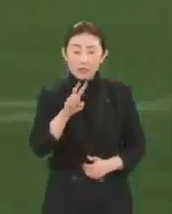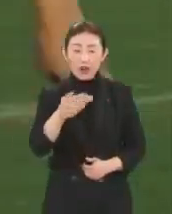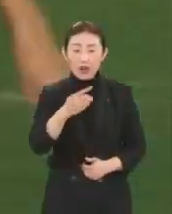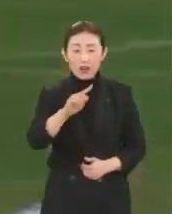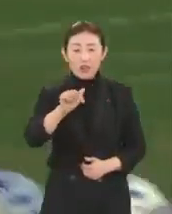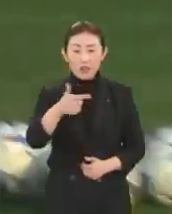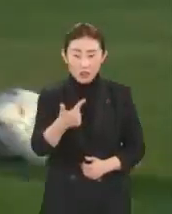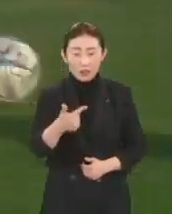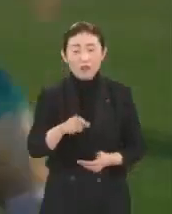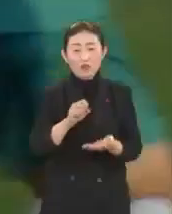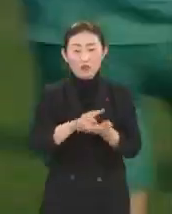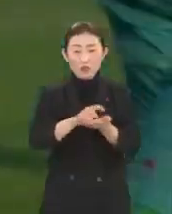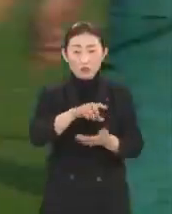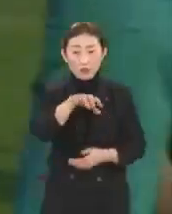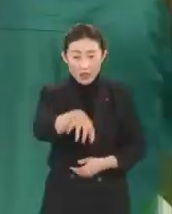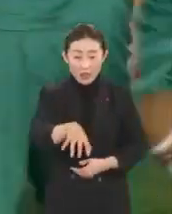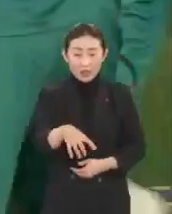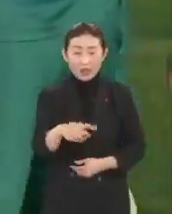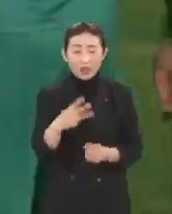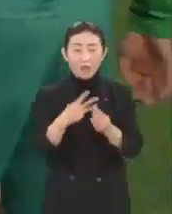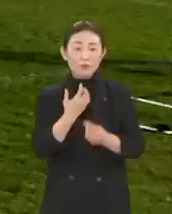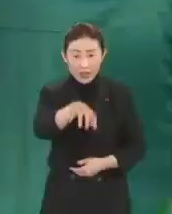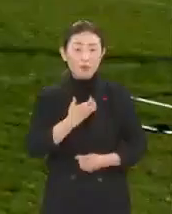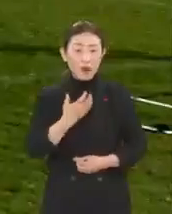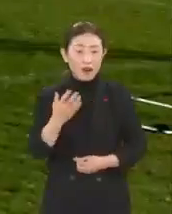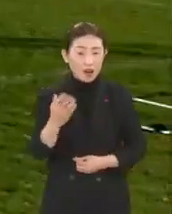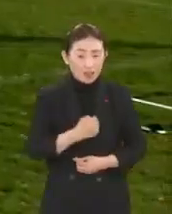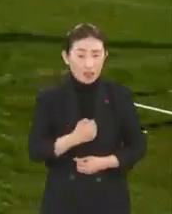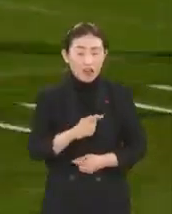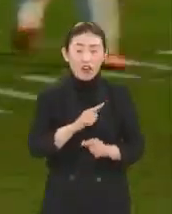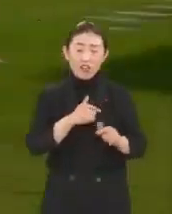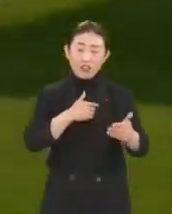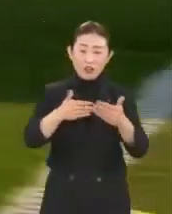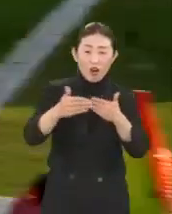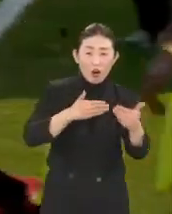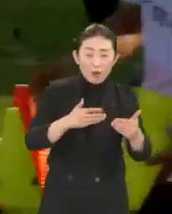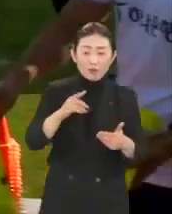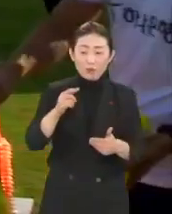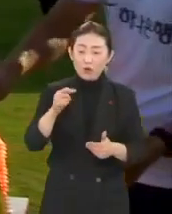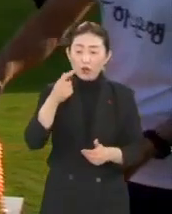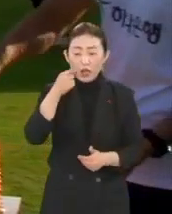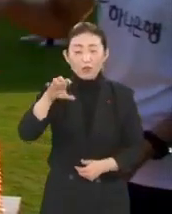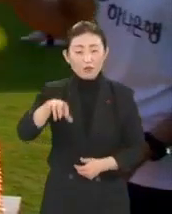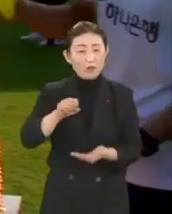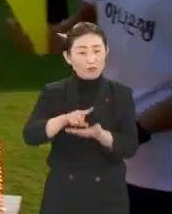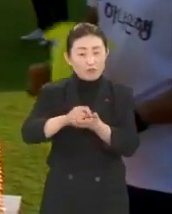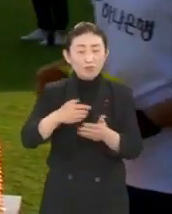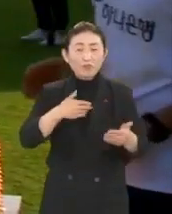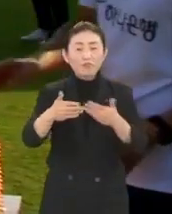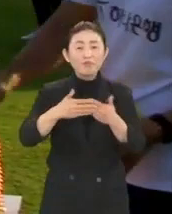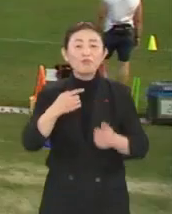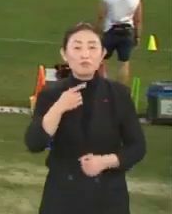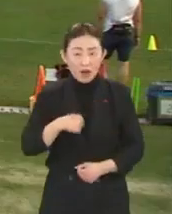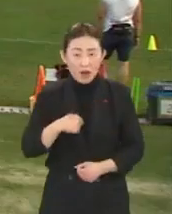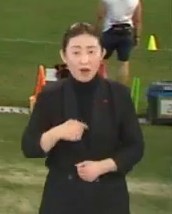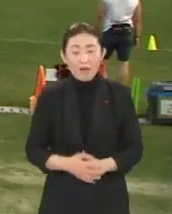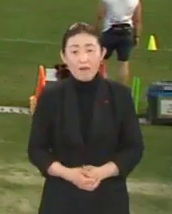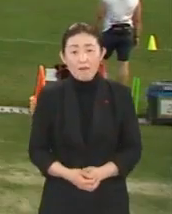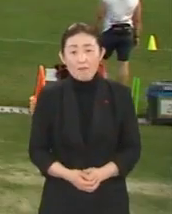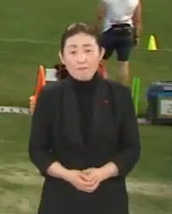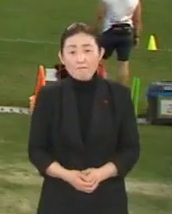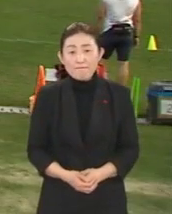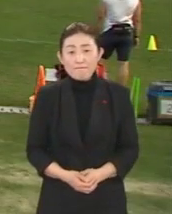런던올림픽 동메달 성인 대표팀과 일본 제이리그 등 풍부한 경험들이 선수들에게 좋은 영향을 미칠 수 있다는